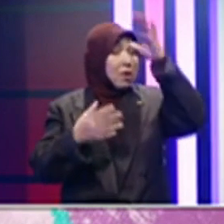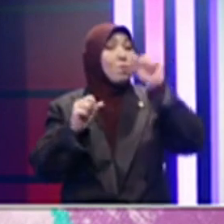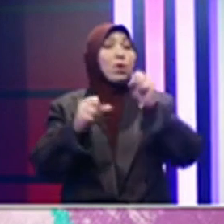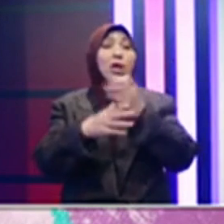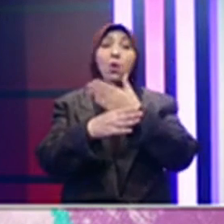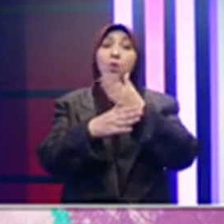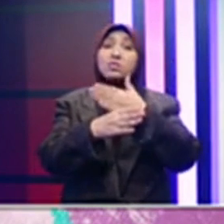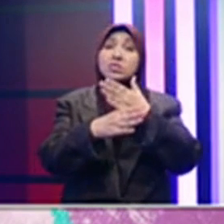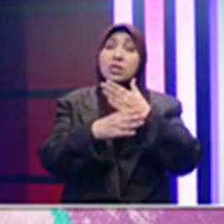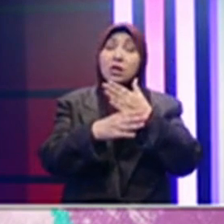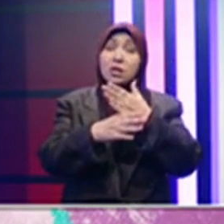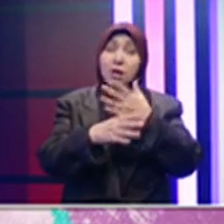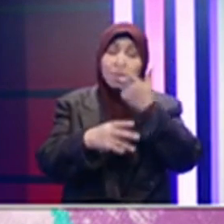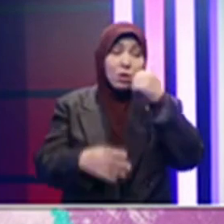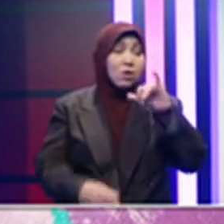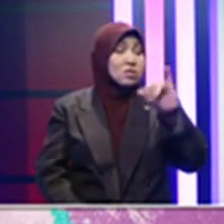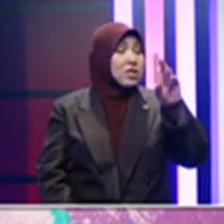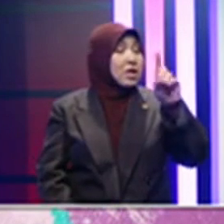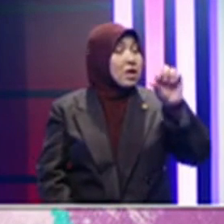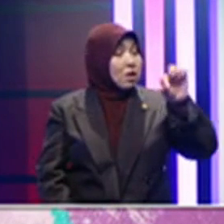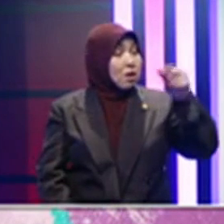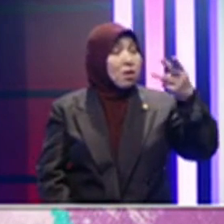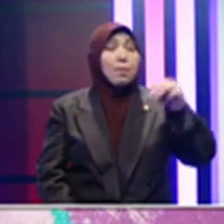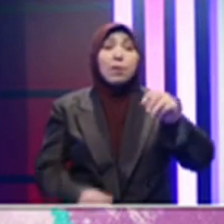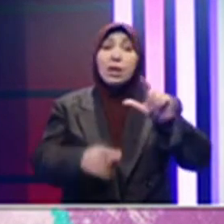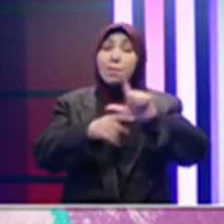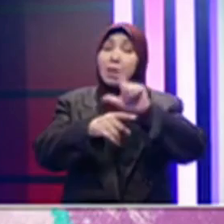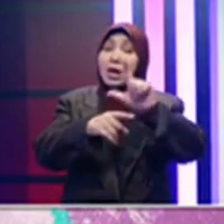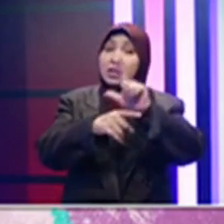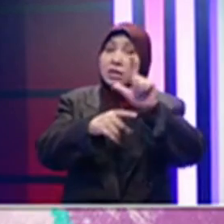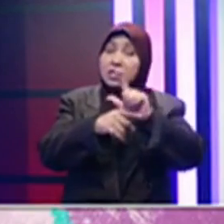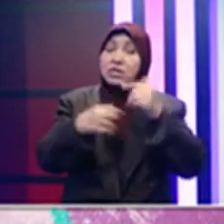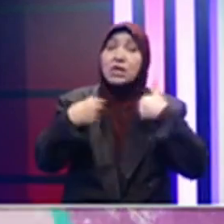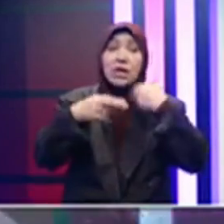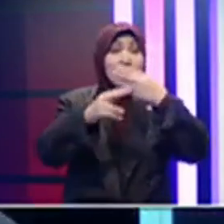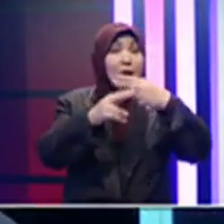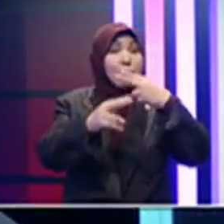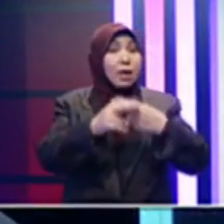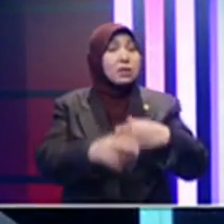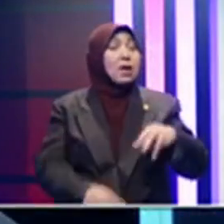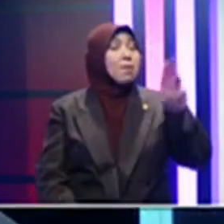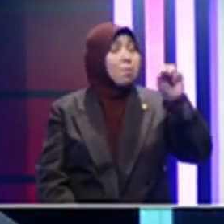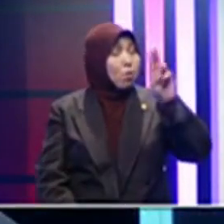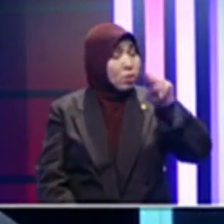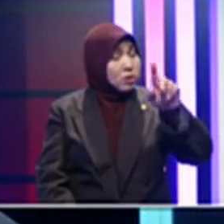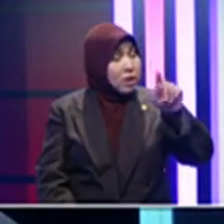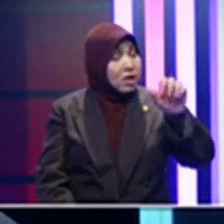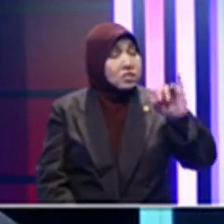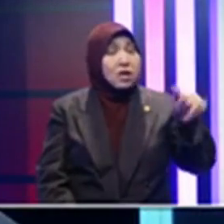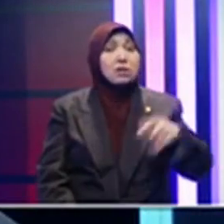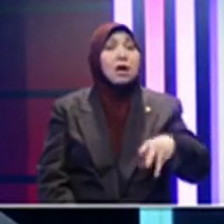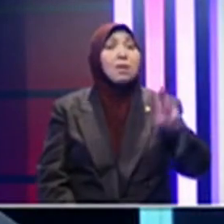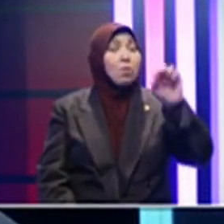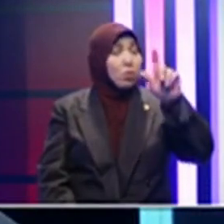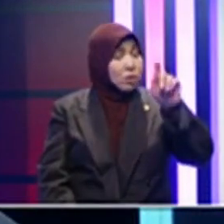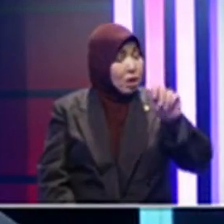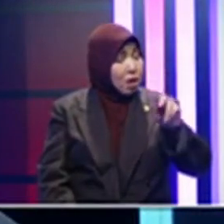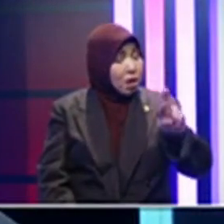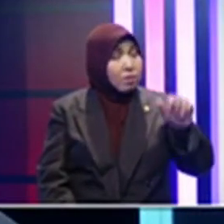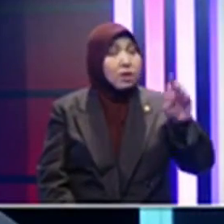kongsikan. Sebab idgham ni ada banyak praktiskan. Kan? Praktis dan juga ada nama-nama dia. Ada mutajanisain, ada